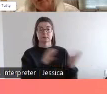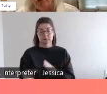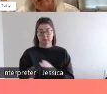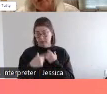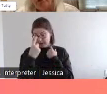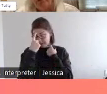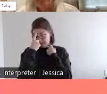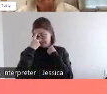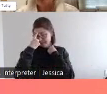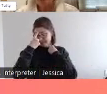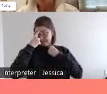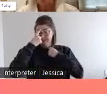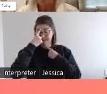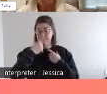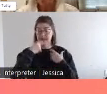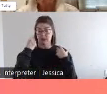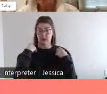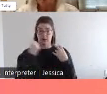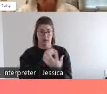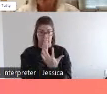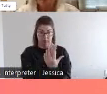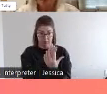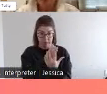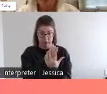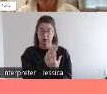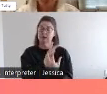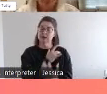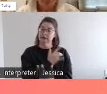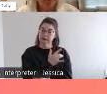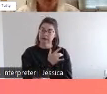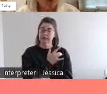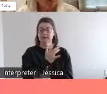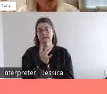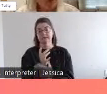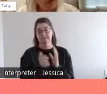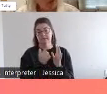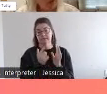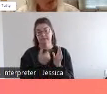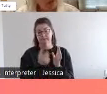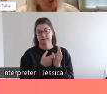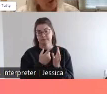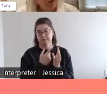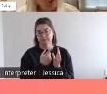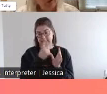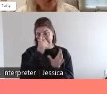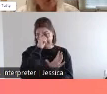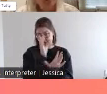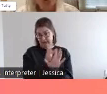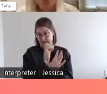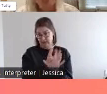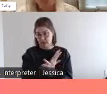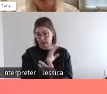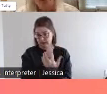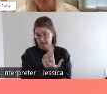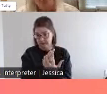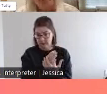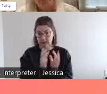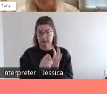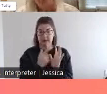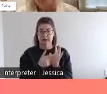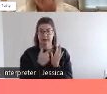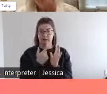Nous avons aussi regardé les interventions en santé mentale, telles que mentionnées avant. Il peut s'agir